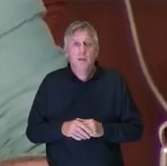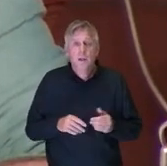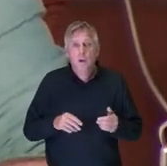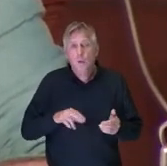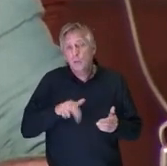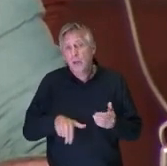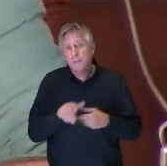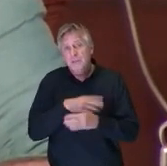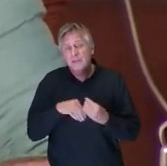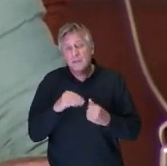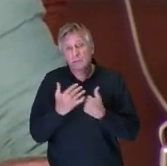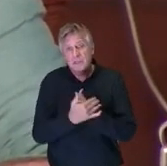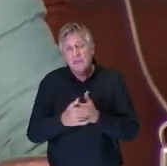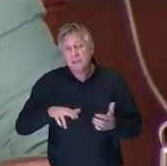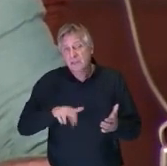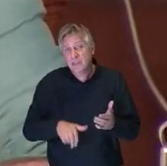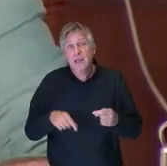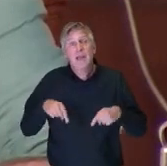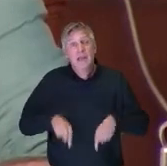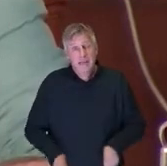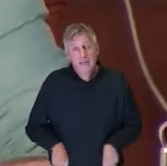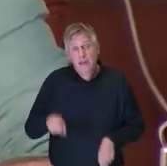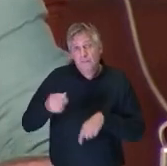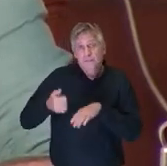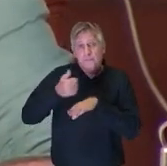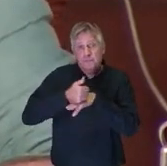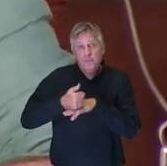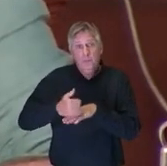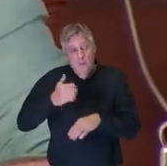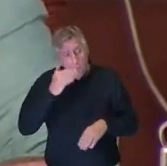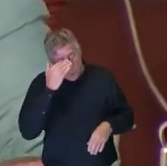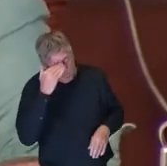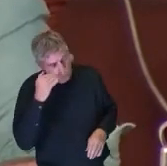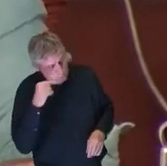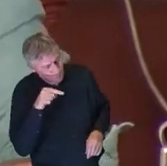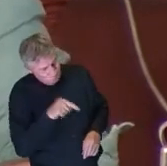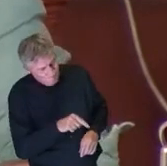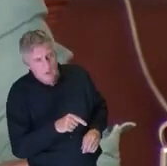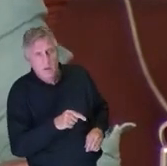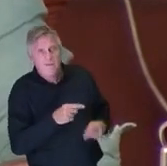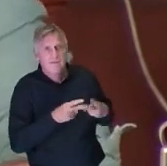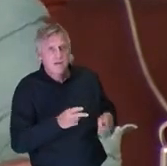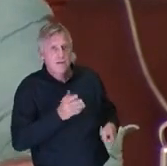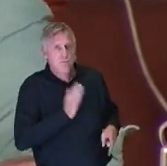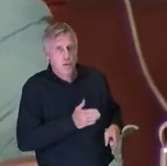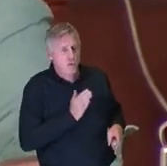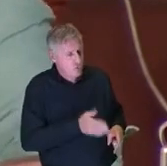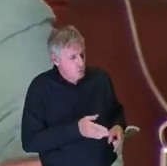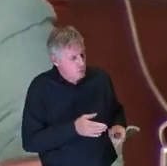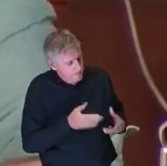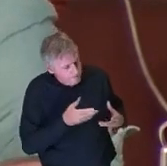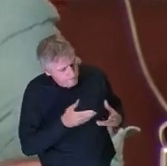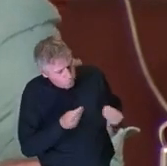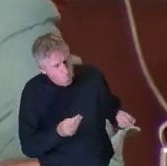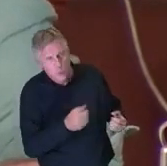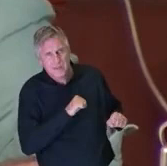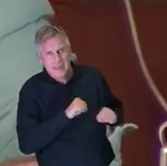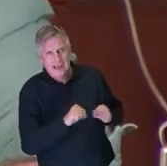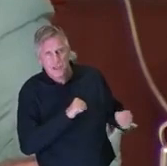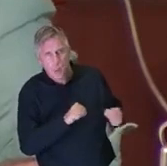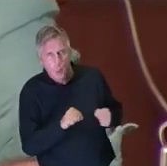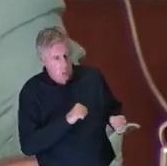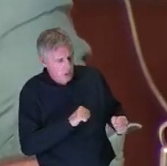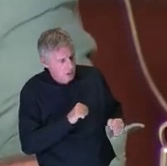parce que l'État a reconnu que la ville de Bordeaux mettait en œuvre, et la métropole mettait en œuvre un certain nombre d'actions pour atteindre cet objectif